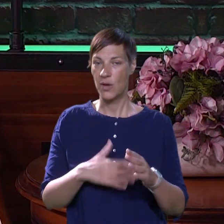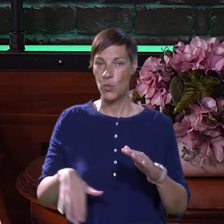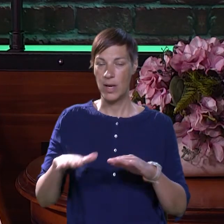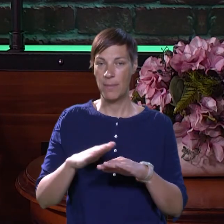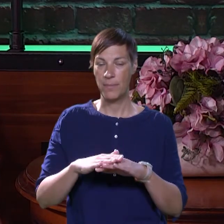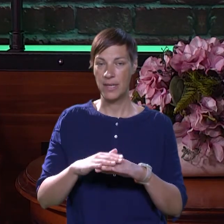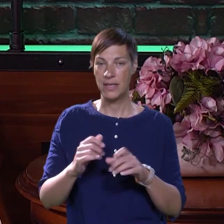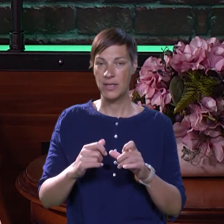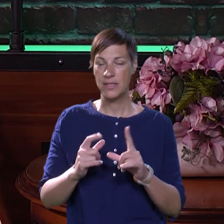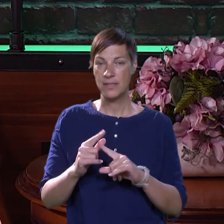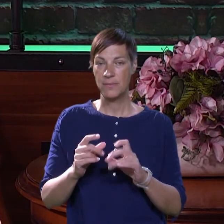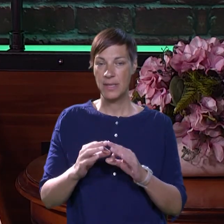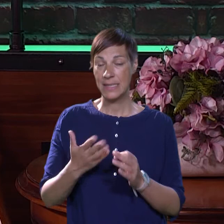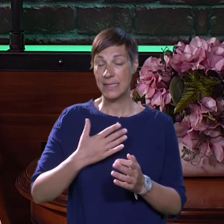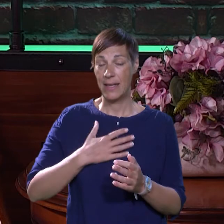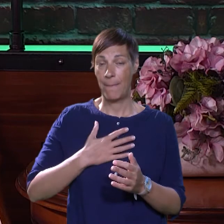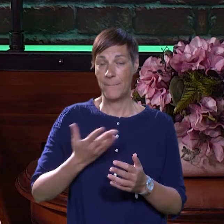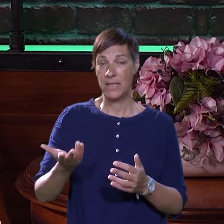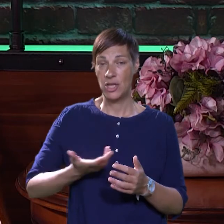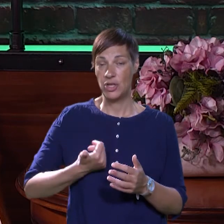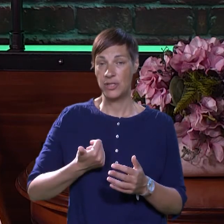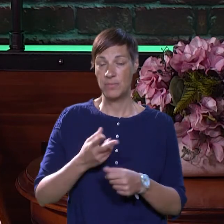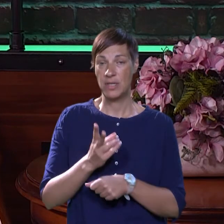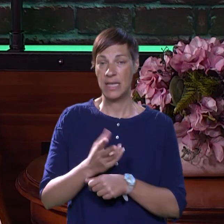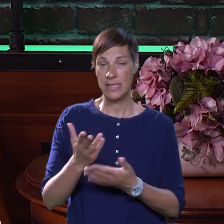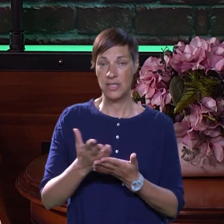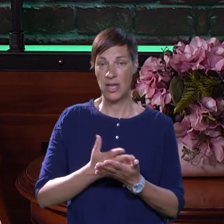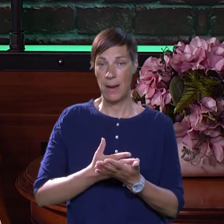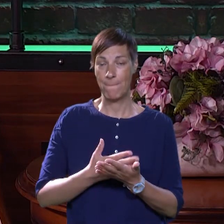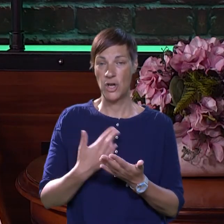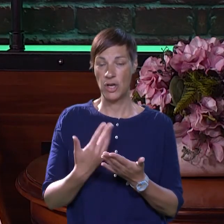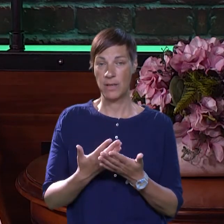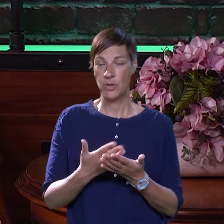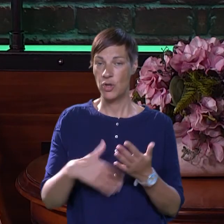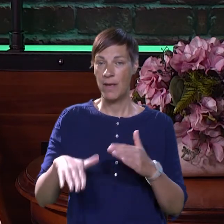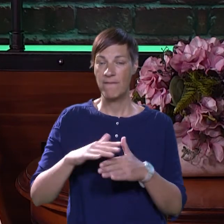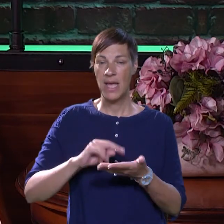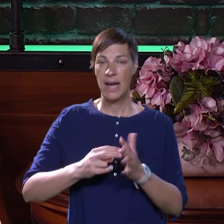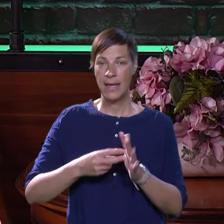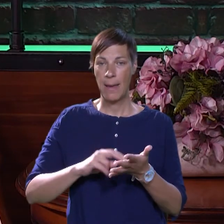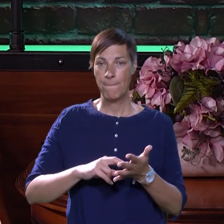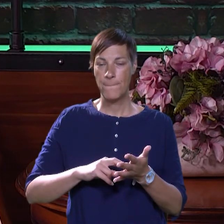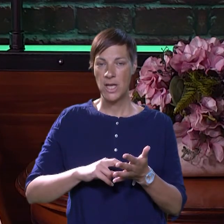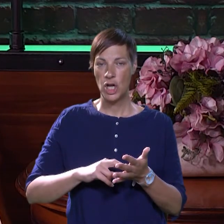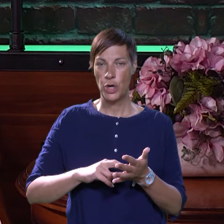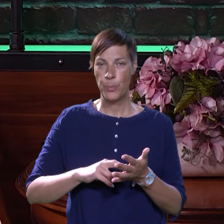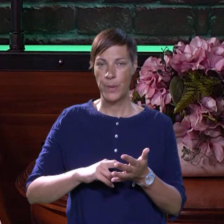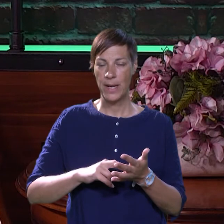koliko mi donosimo jedan nacionalni program i ono što je u stvari tu veliki problem jeste